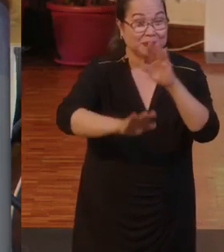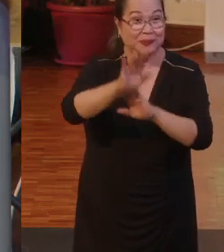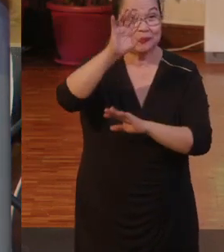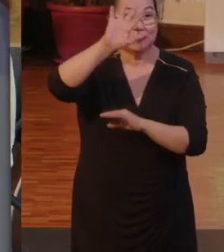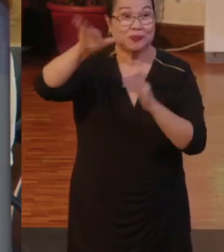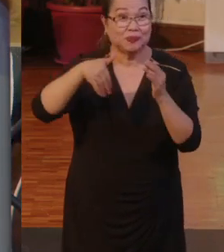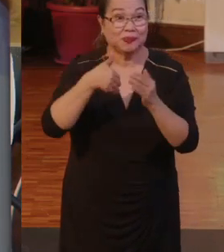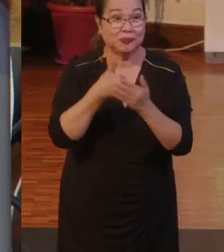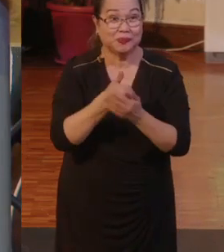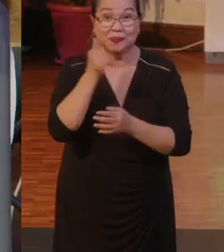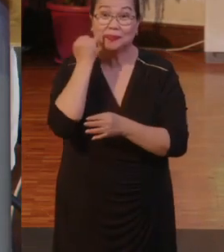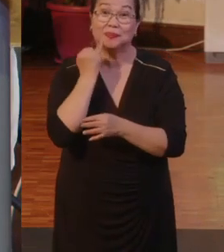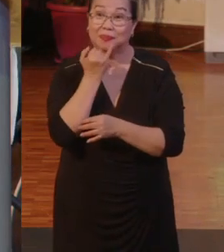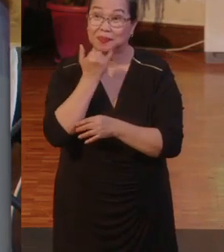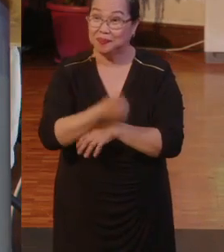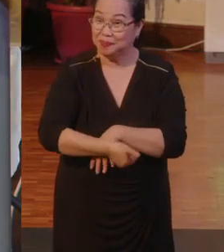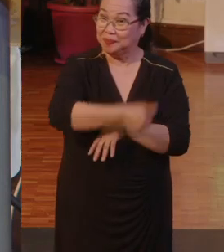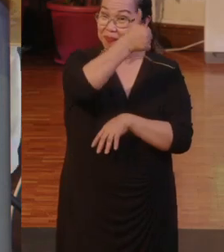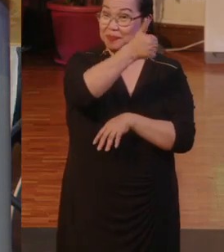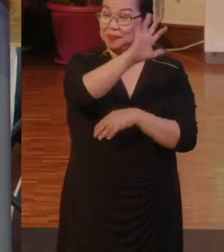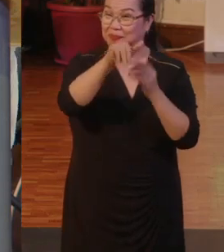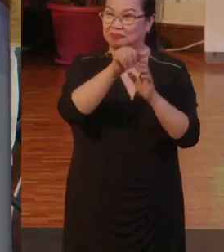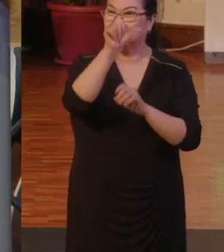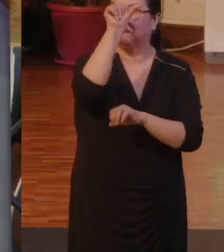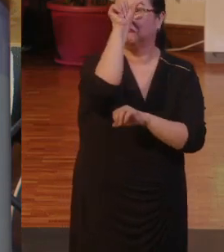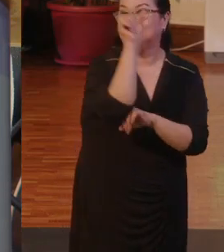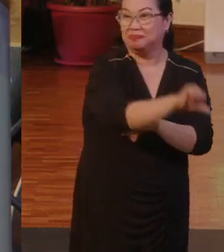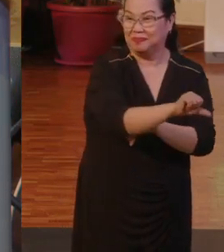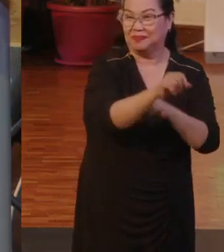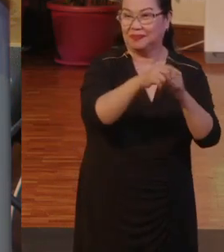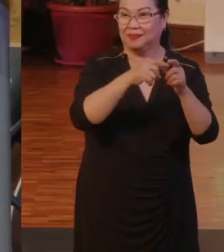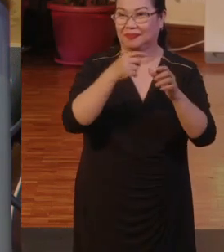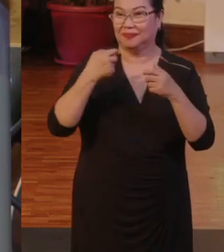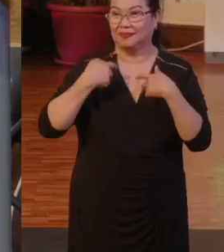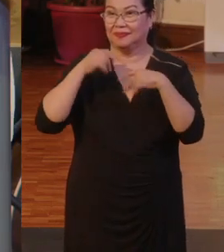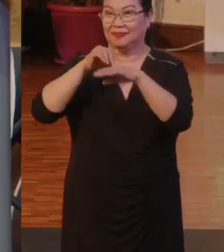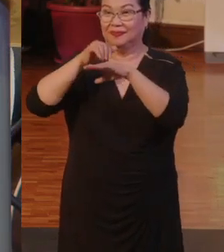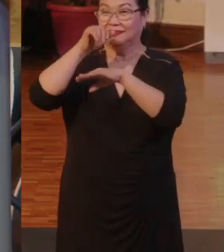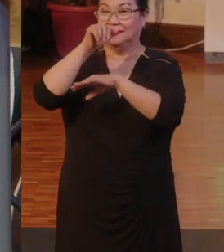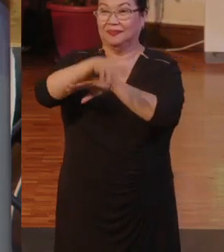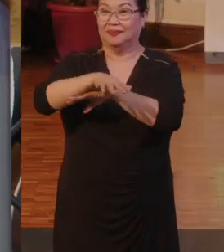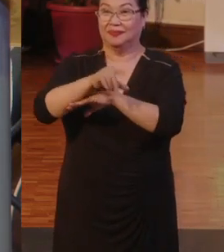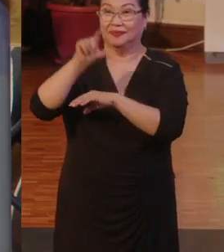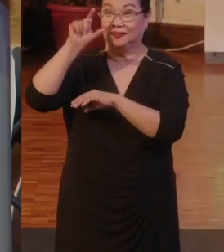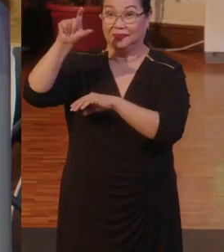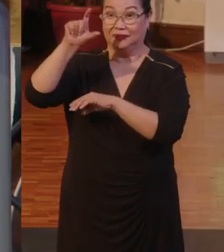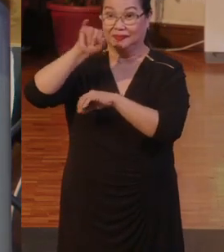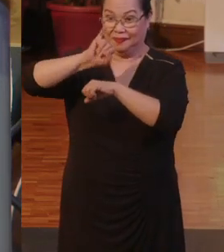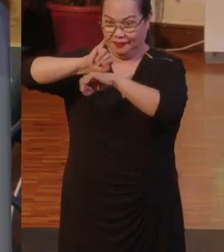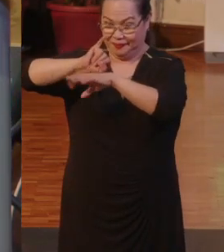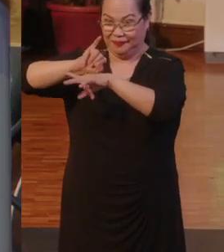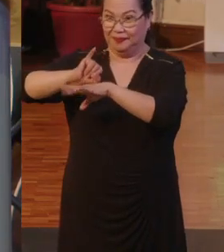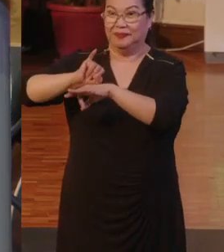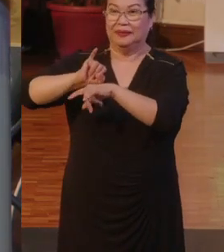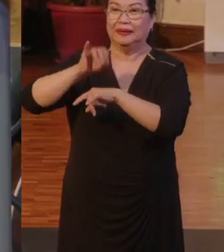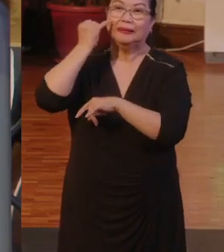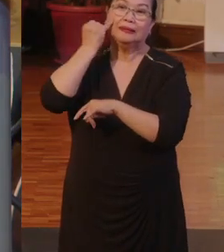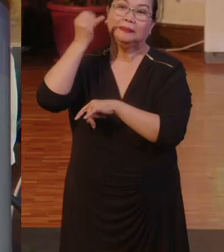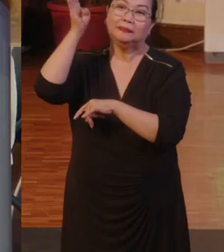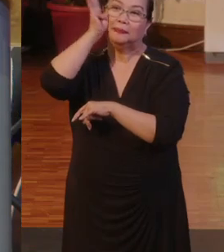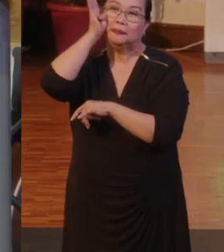also the Amorites, the Perizzites, the Canaanites, the Hittites, the Girgashites, the Hivites, and the